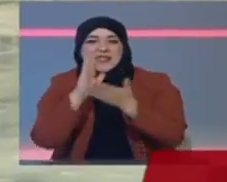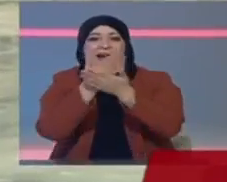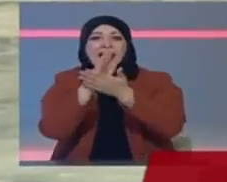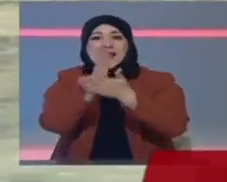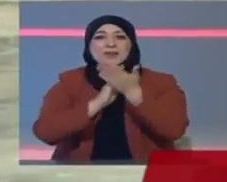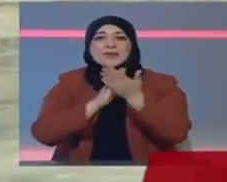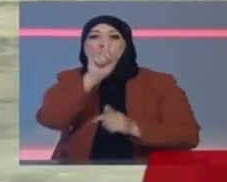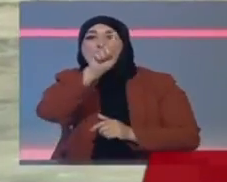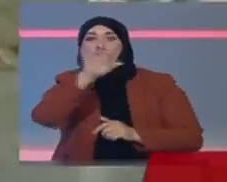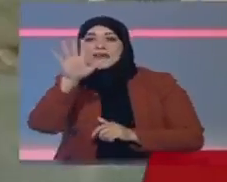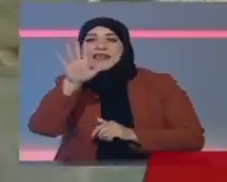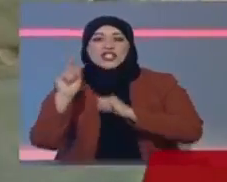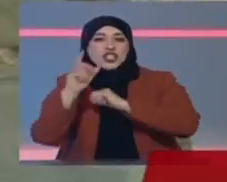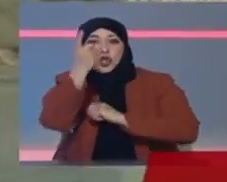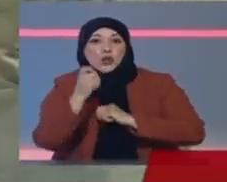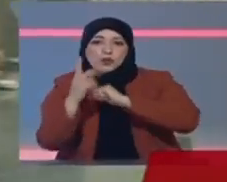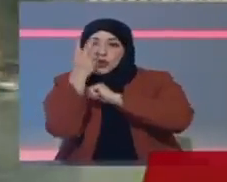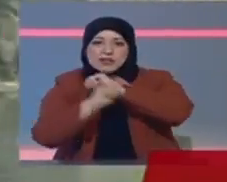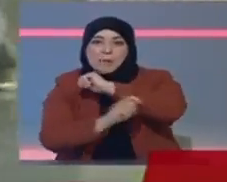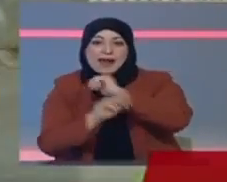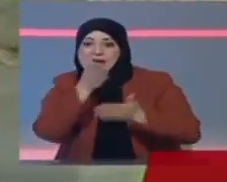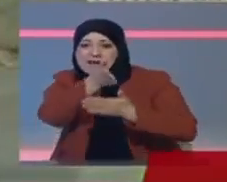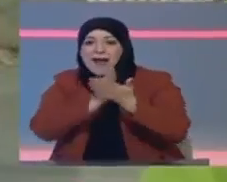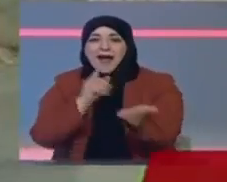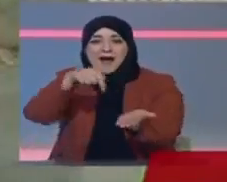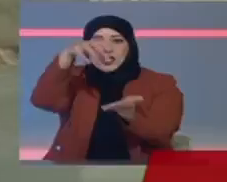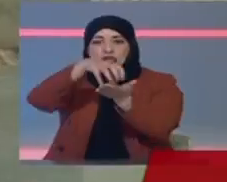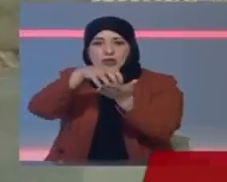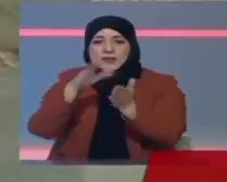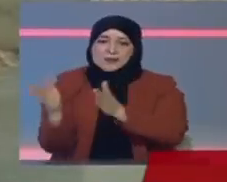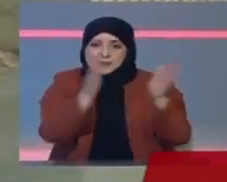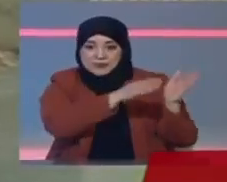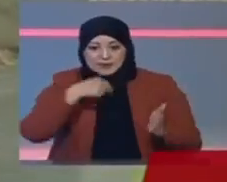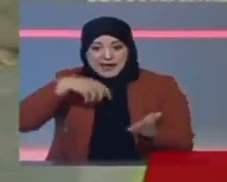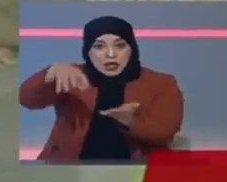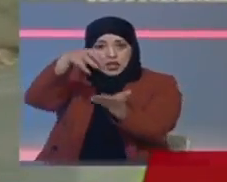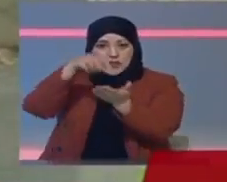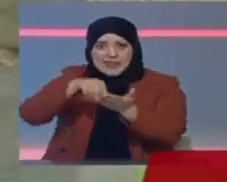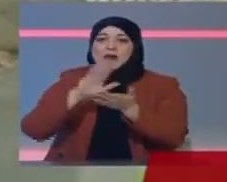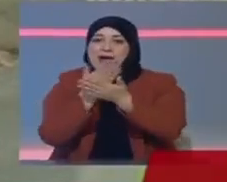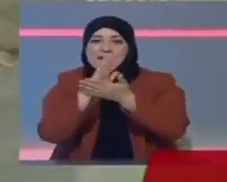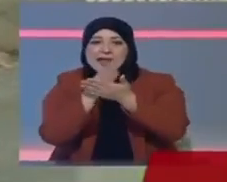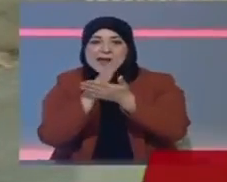خمسطاش في مده خمسطاشر احنا قمنا بالعمليه سنه وانا